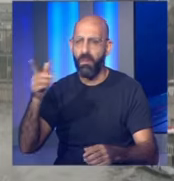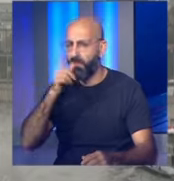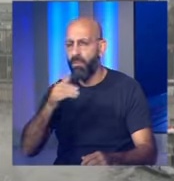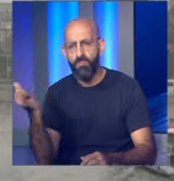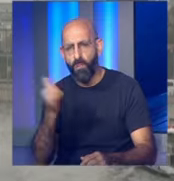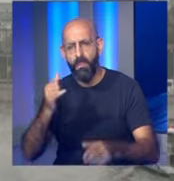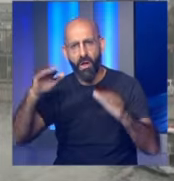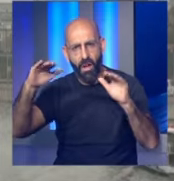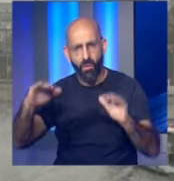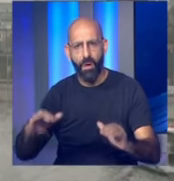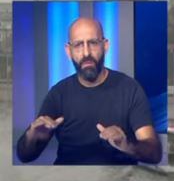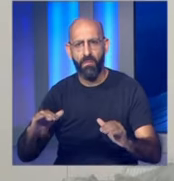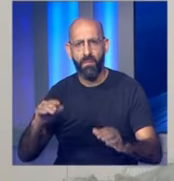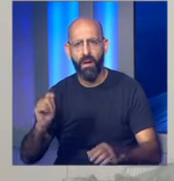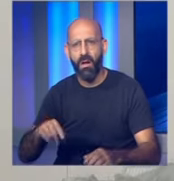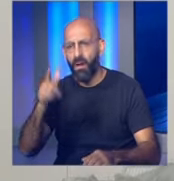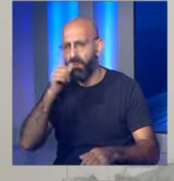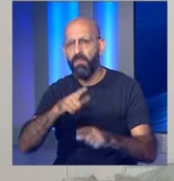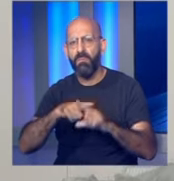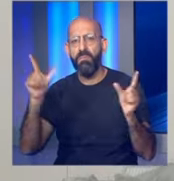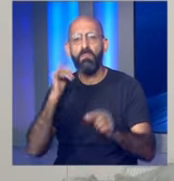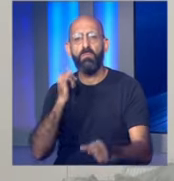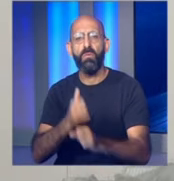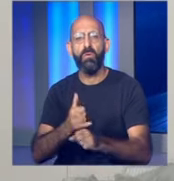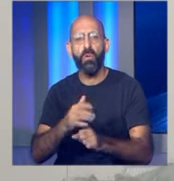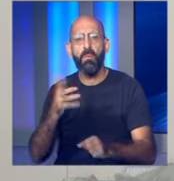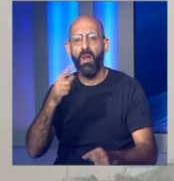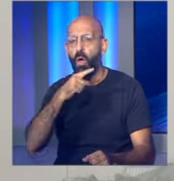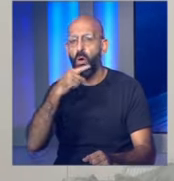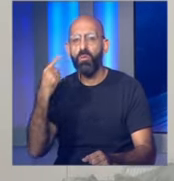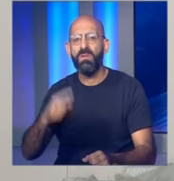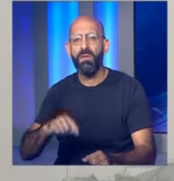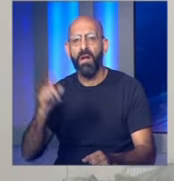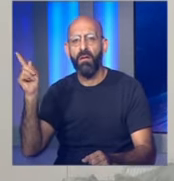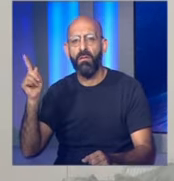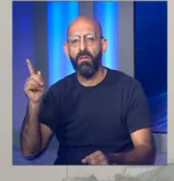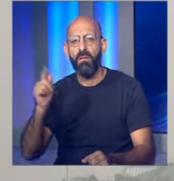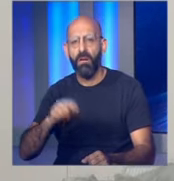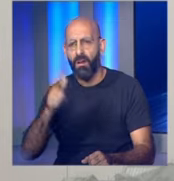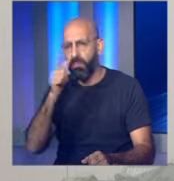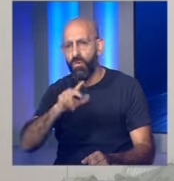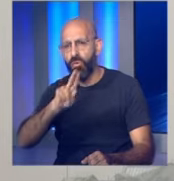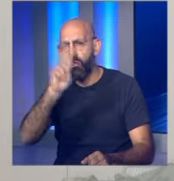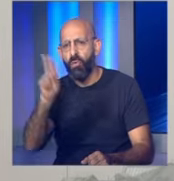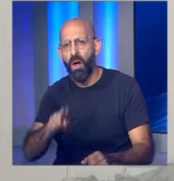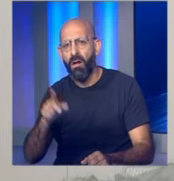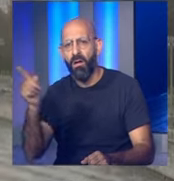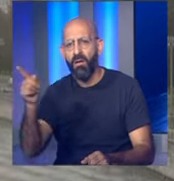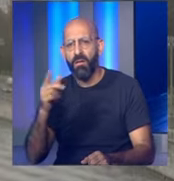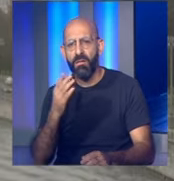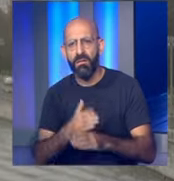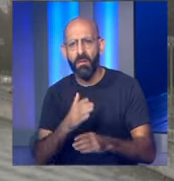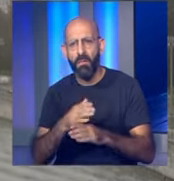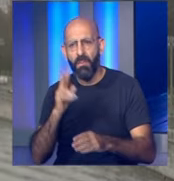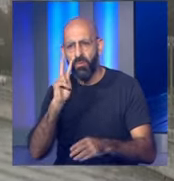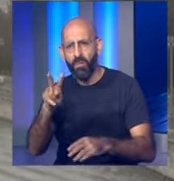الأفرقاء على ضبط النفس ولتسهيل أي محاولات لتهدئة التوتر. وأدلى الناطق باسم الكرملين ديمتري